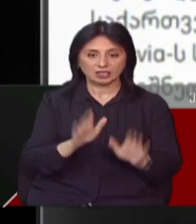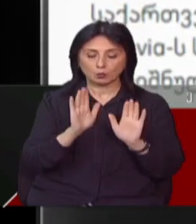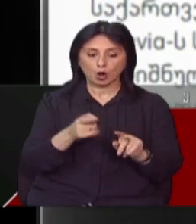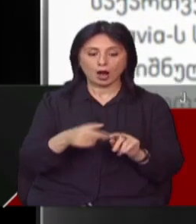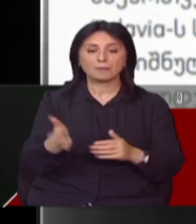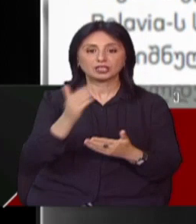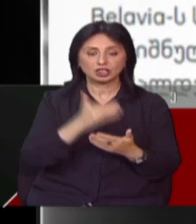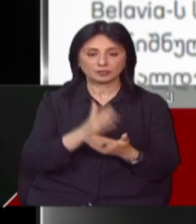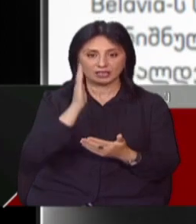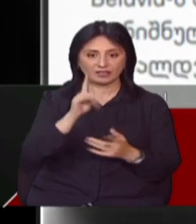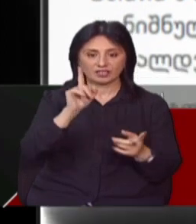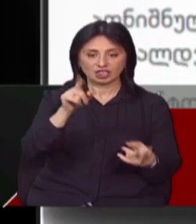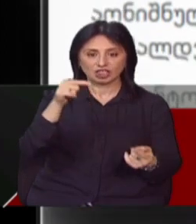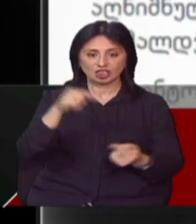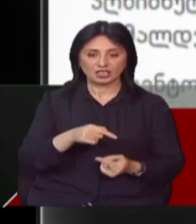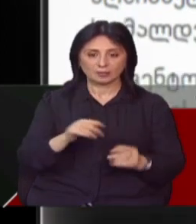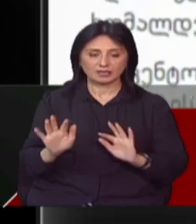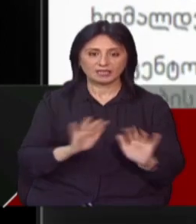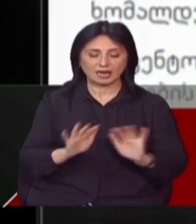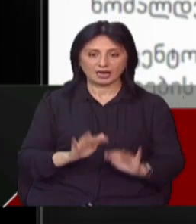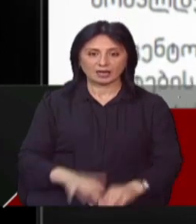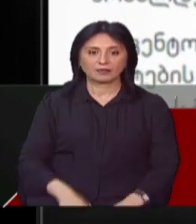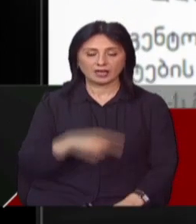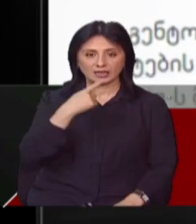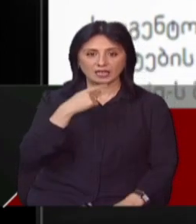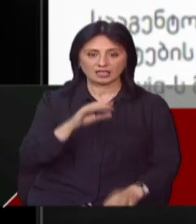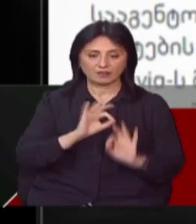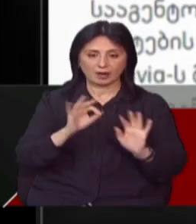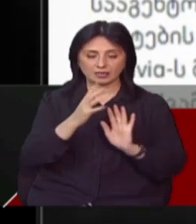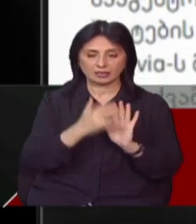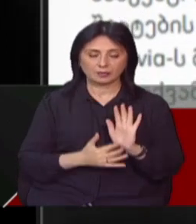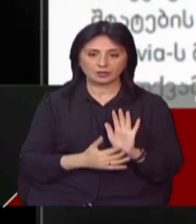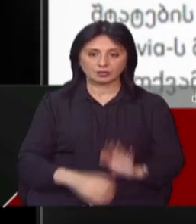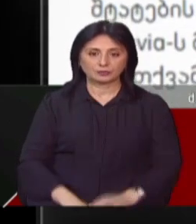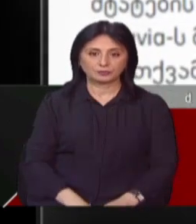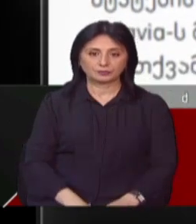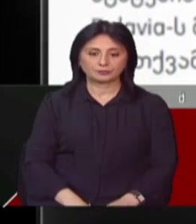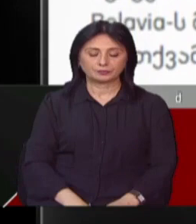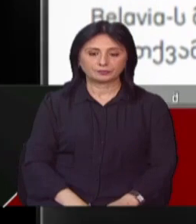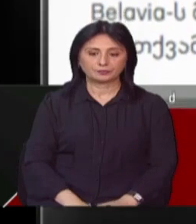მხოლოდ ამის შემდეგ მოხდება შესაბამისი რეაგირება, ნათქვამია უწყების განცხადებაში.